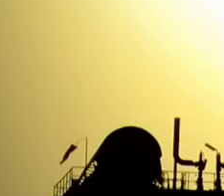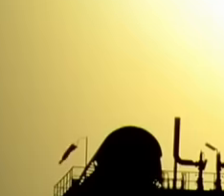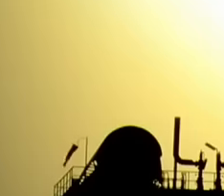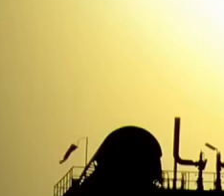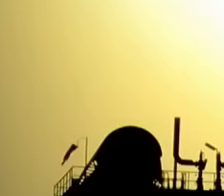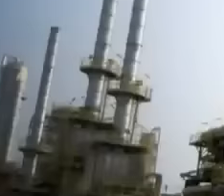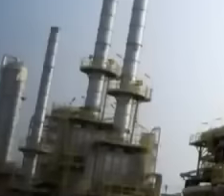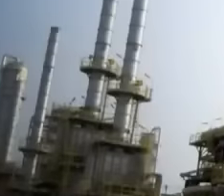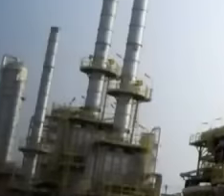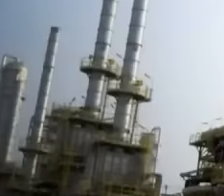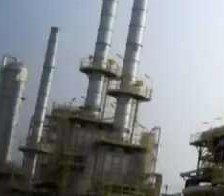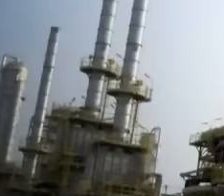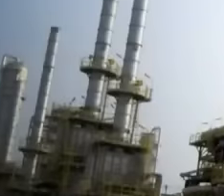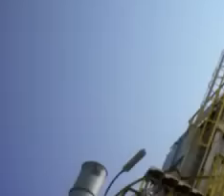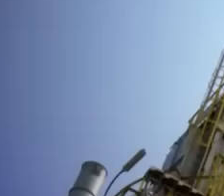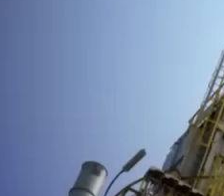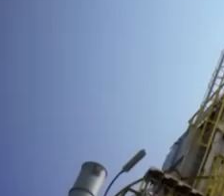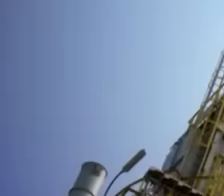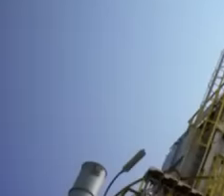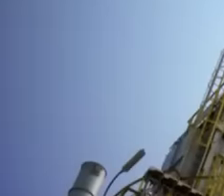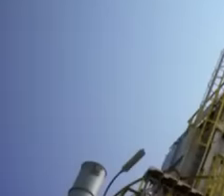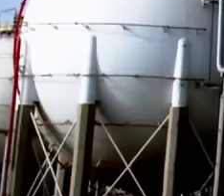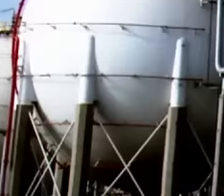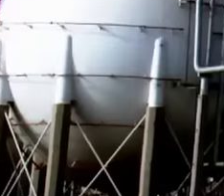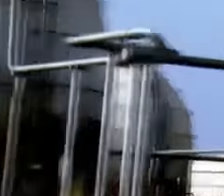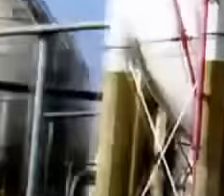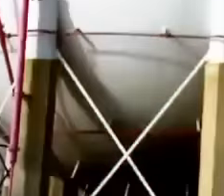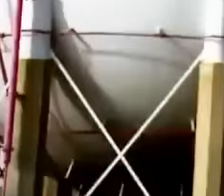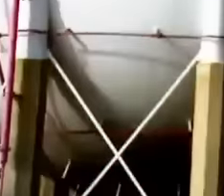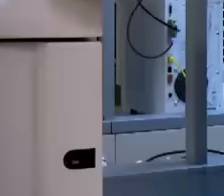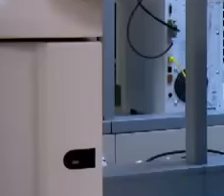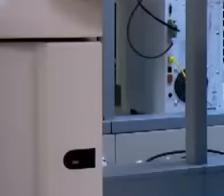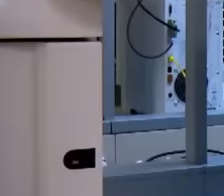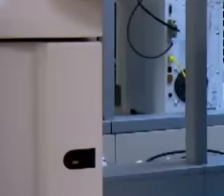نحن في أوربيك نعمل لأجلكم.